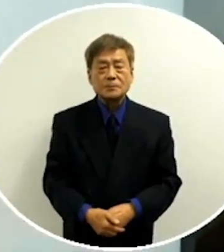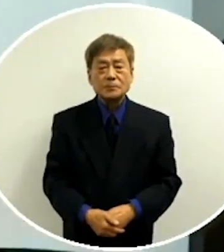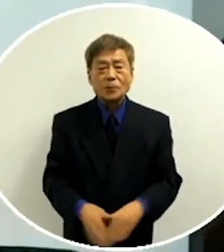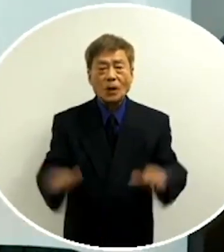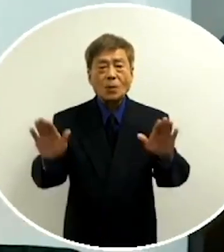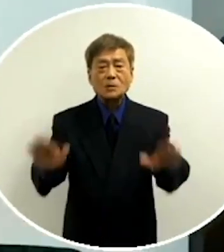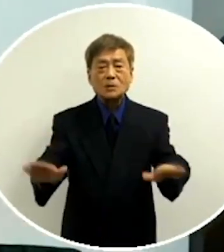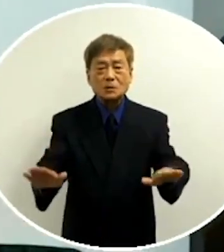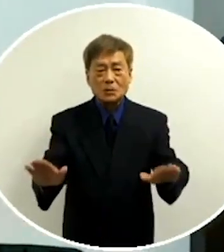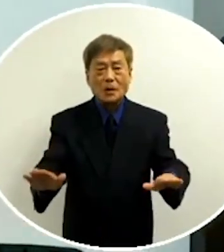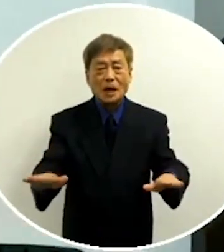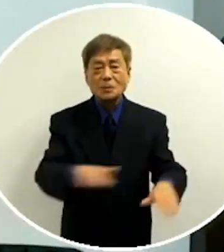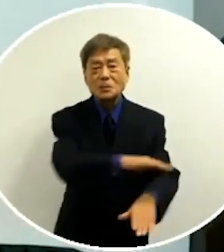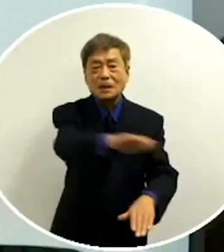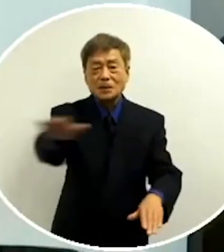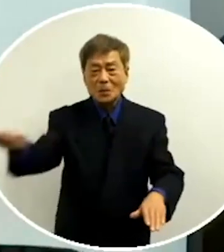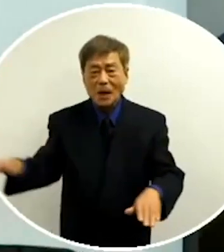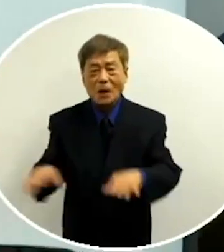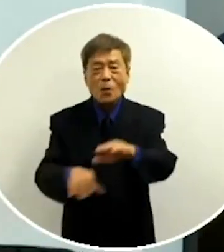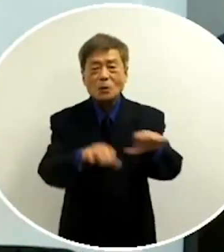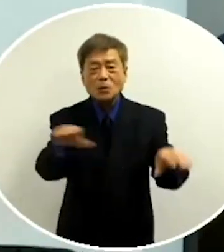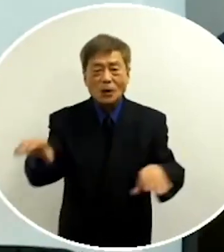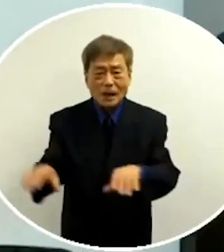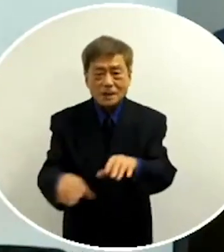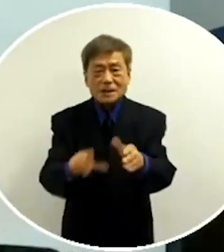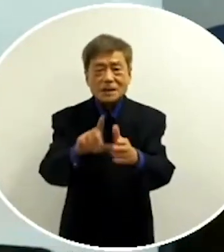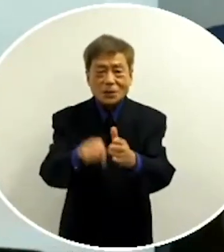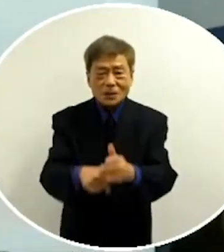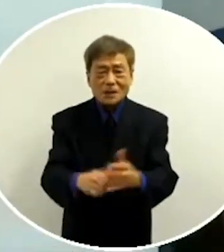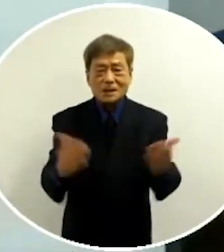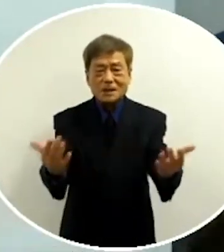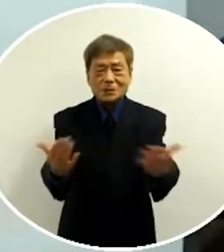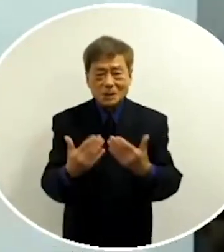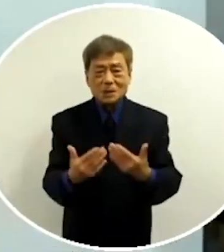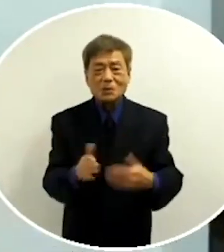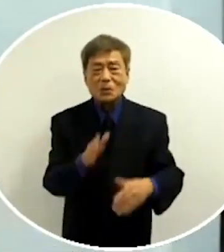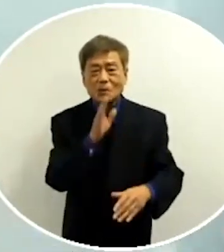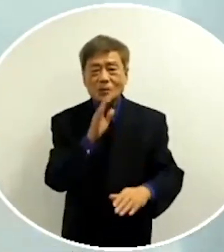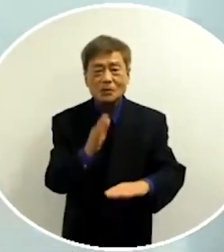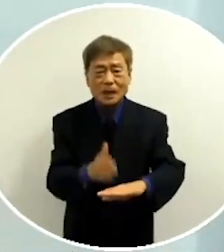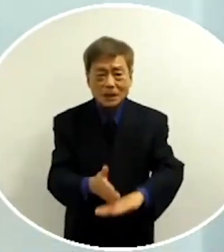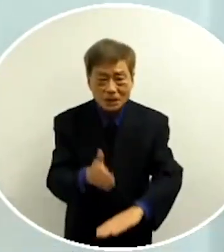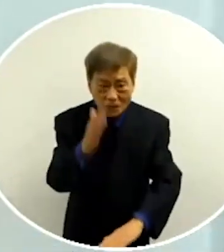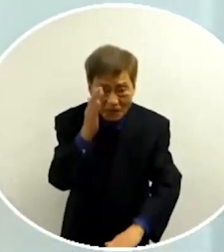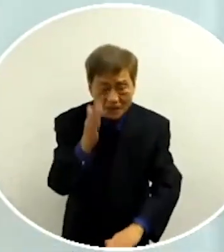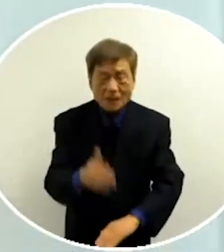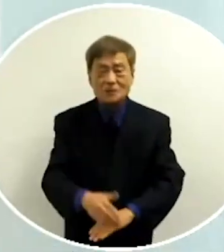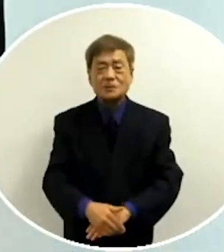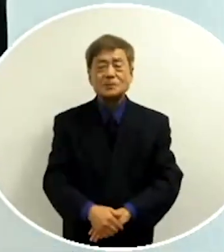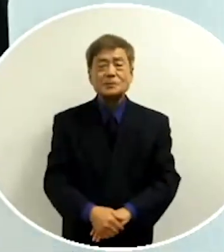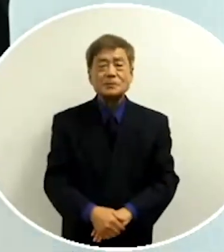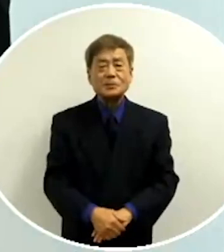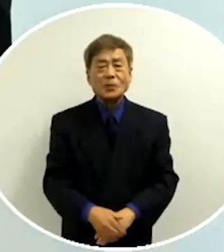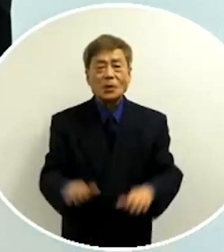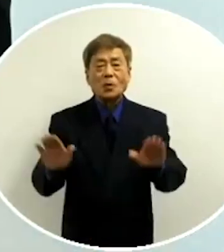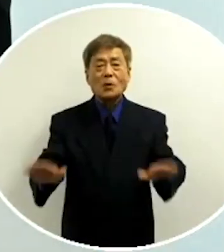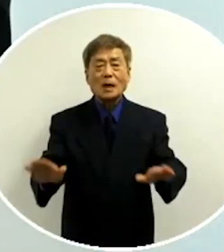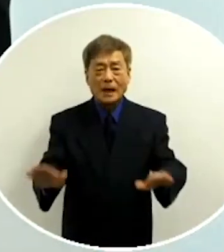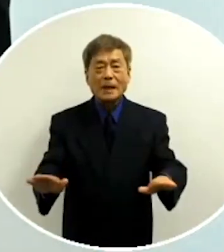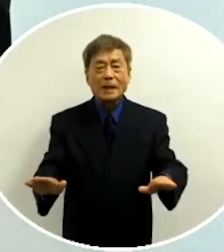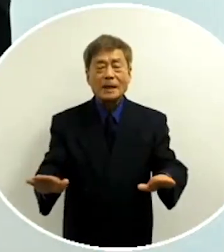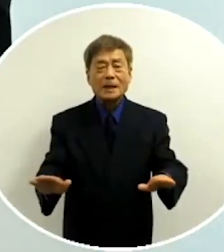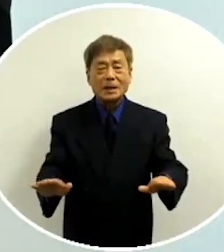本日はお忙しいなか誠にありがとうございます心から御礼を申し上げます今回の